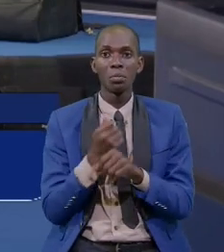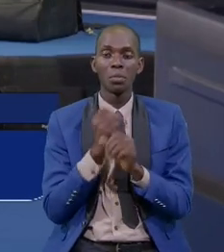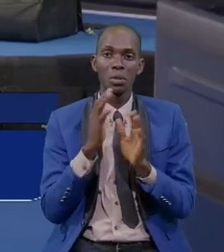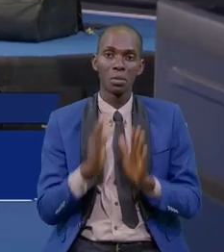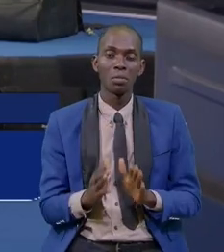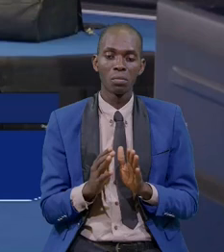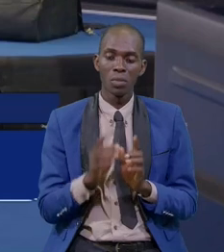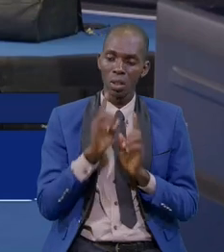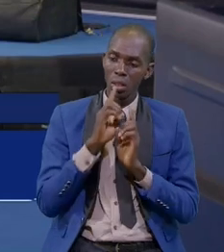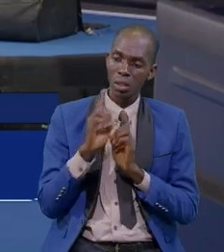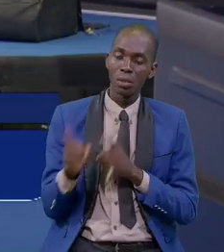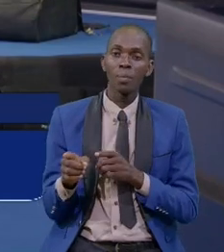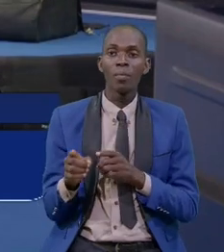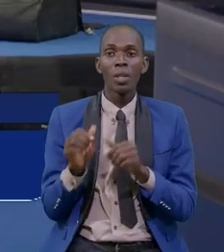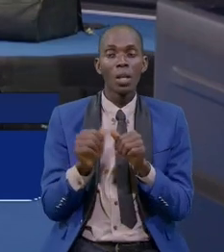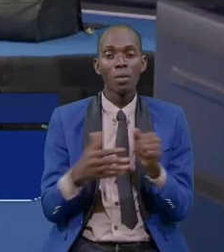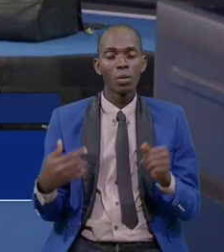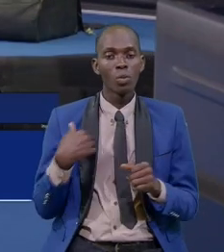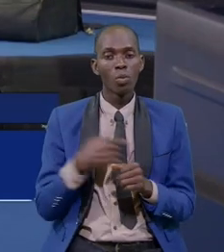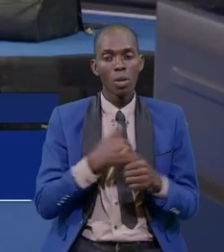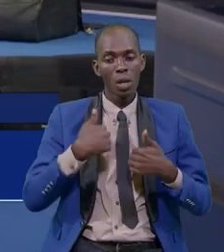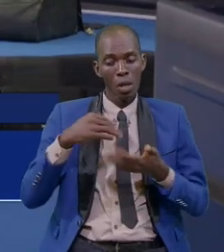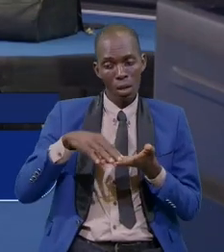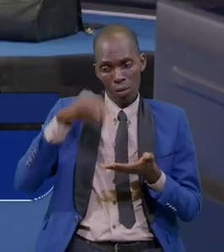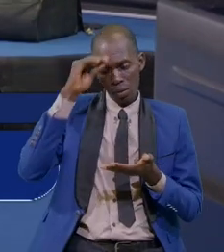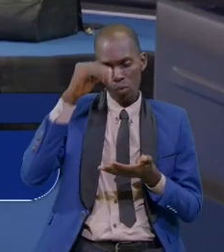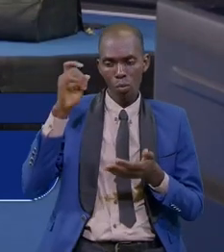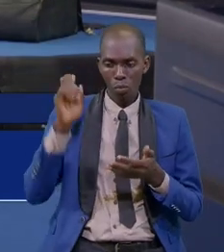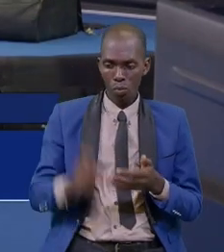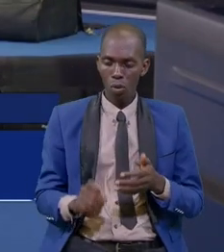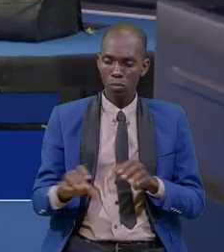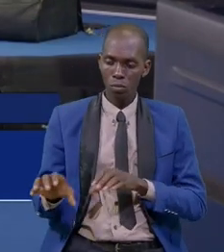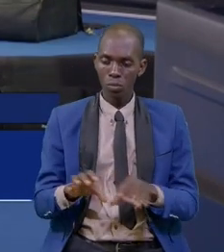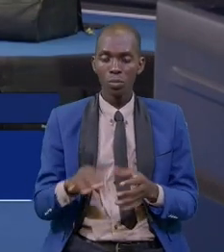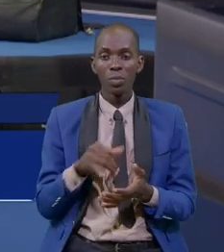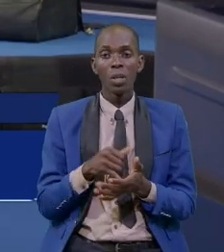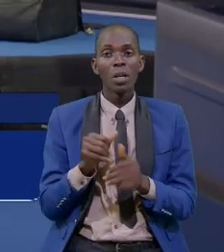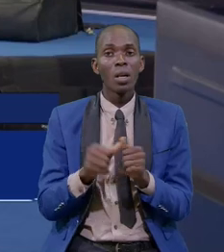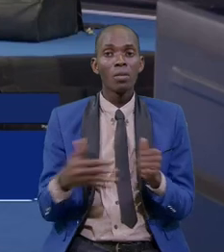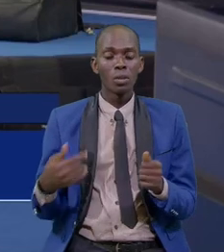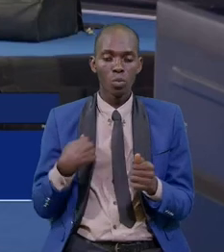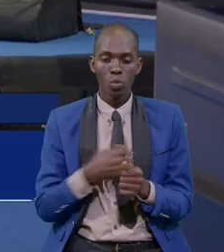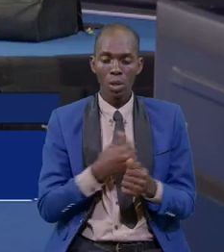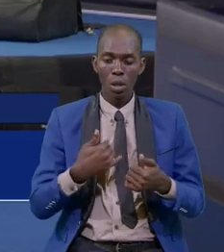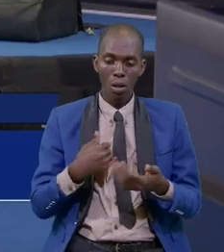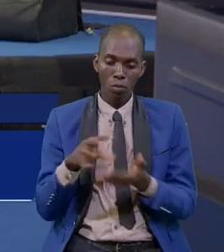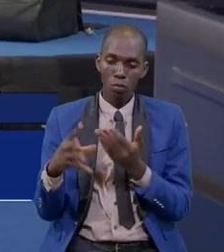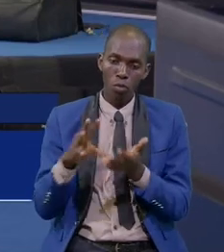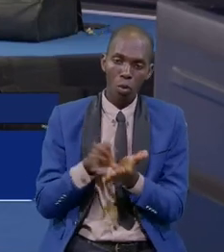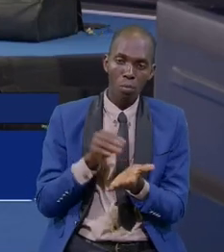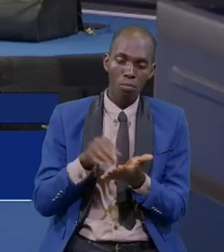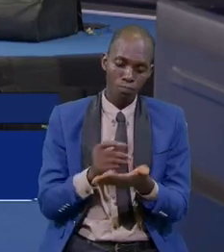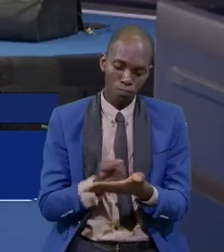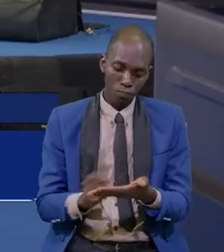La réponse, tout ce que nous avons entendu, nous devons répondre à cela. Tout ce que nous avons noté, nous devons